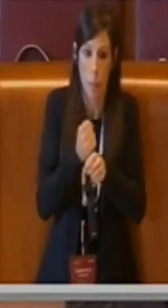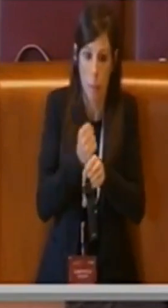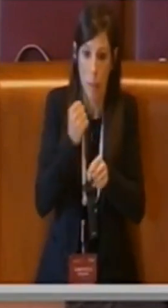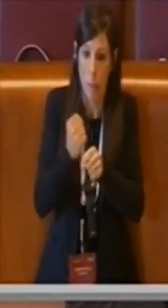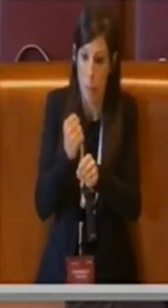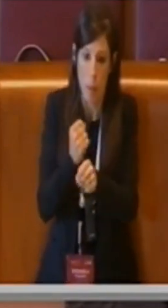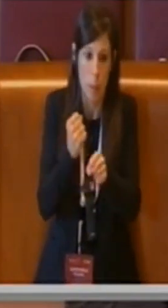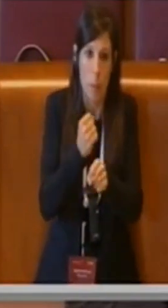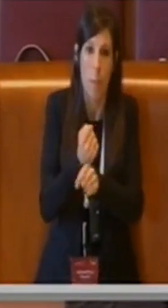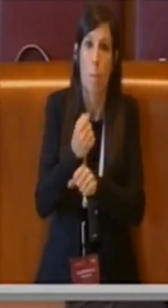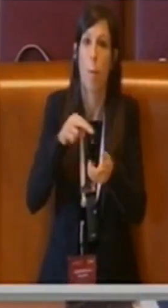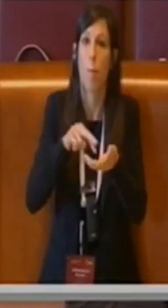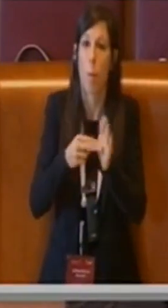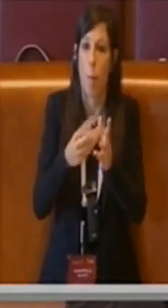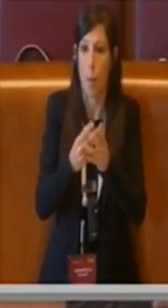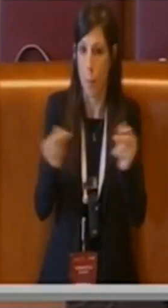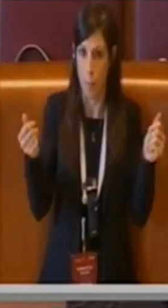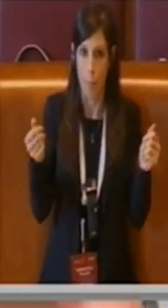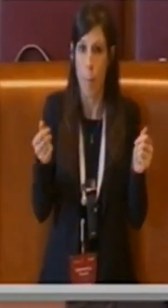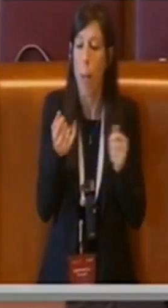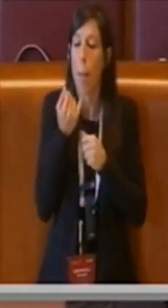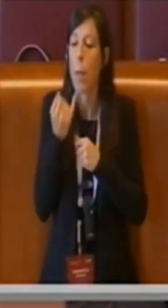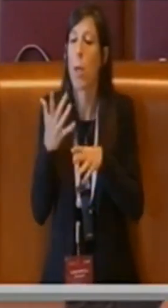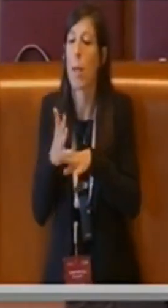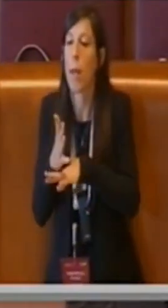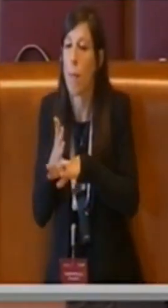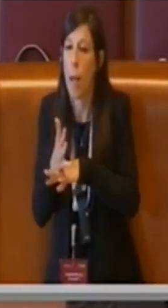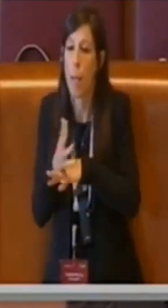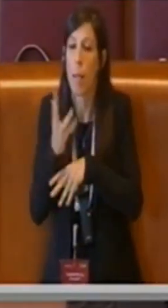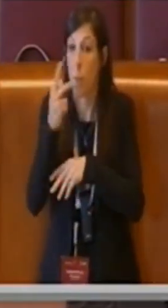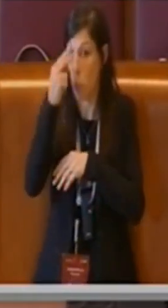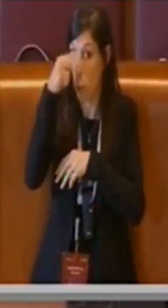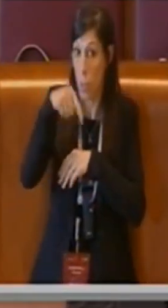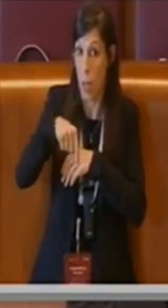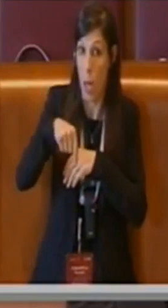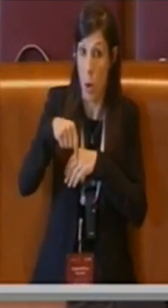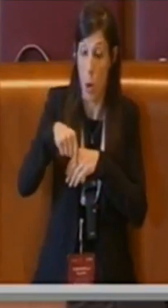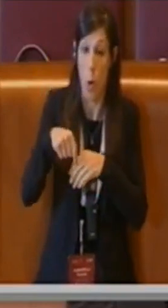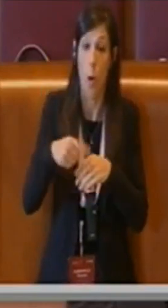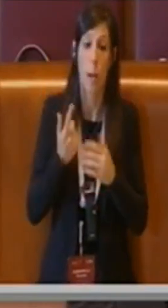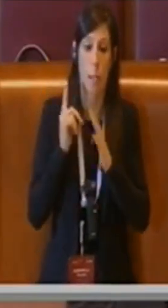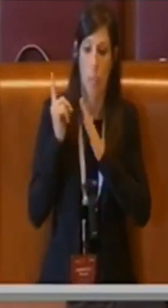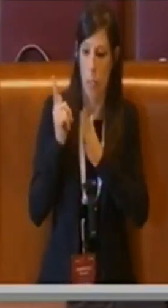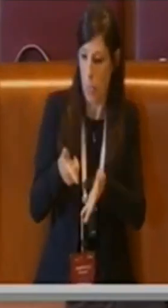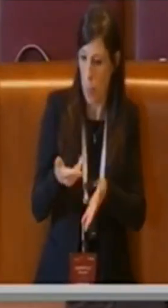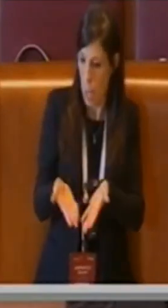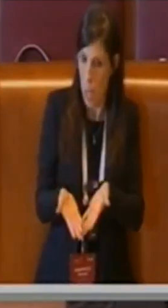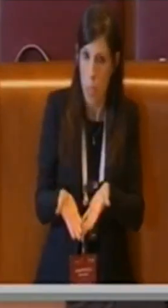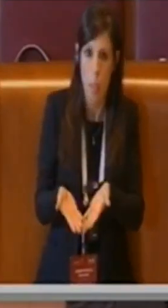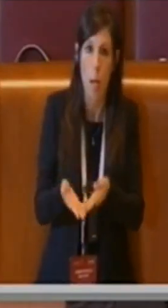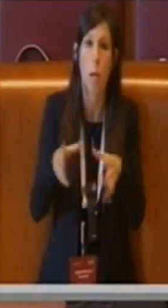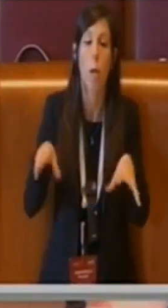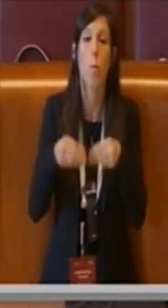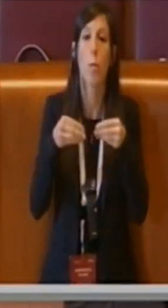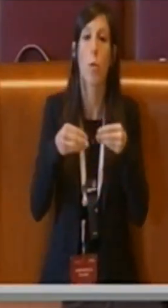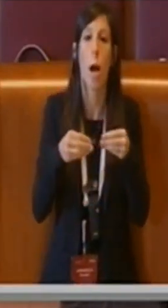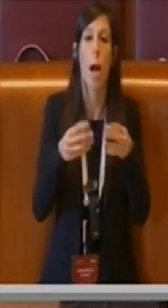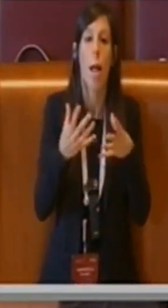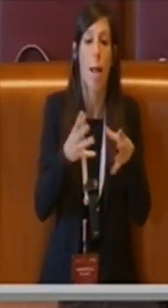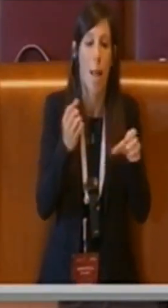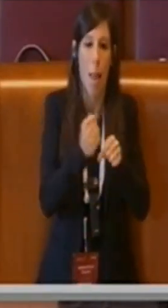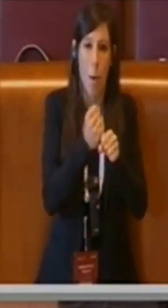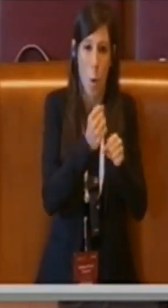sconta, sia partendo dai piccoli interventi, voglio ricordarlo, proprio in questi giorni, anzi ormai in queste settimane sono partiti diversi cantieri per